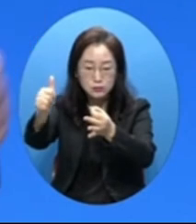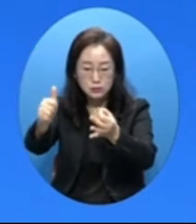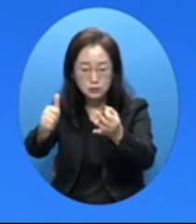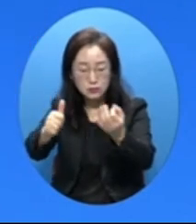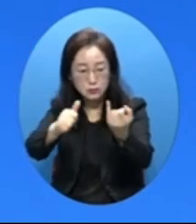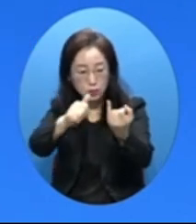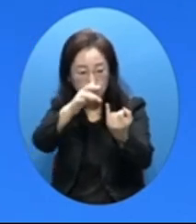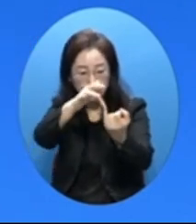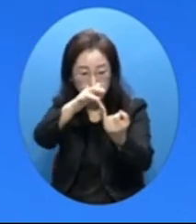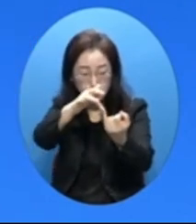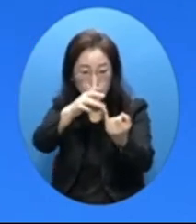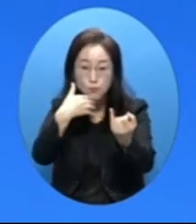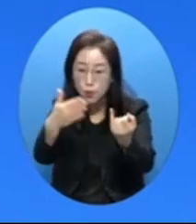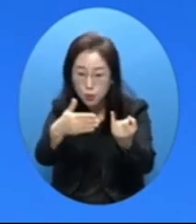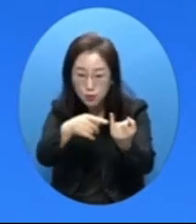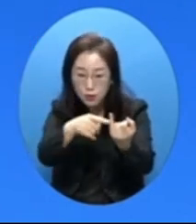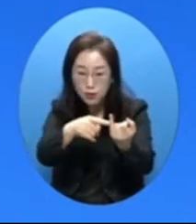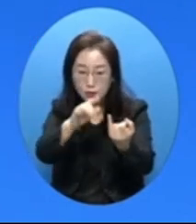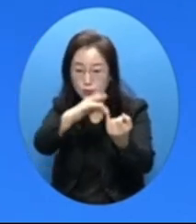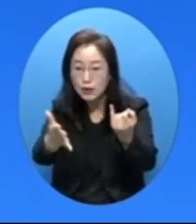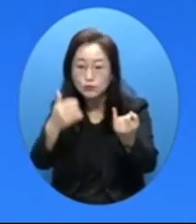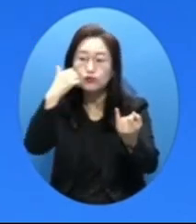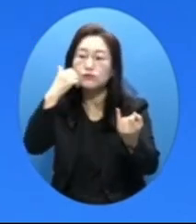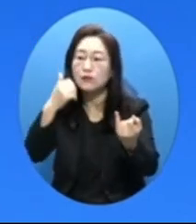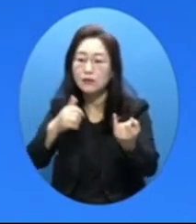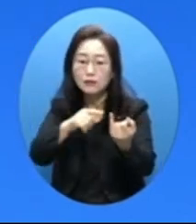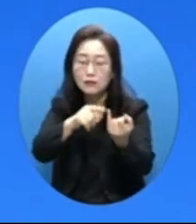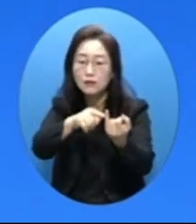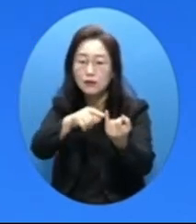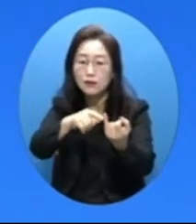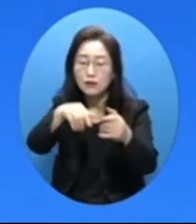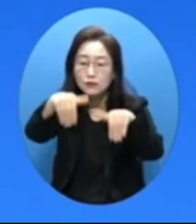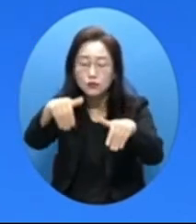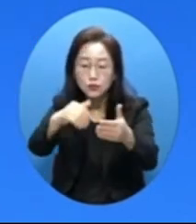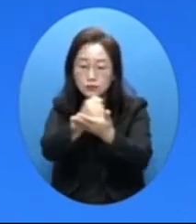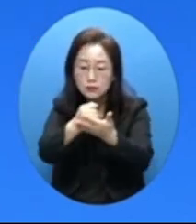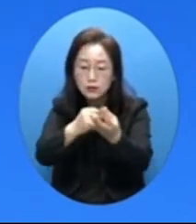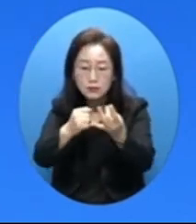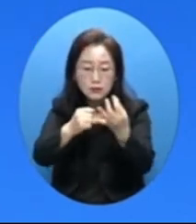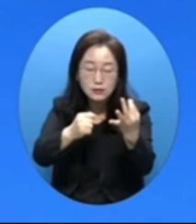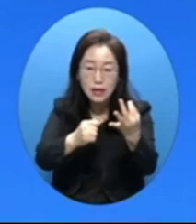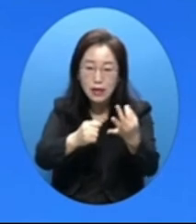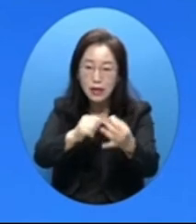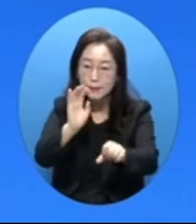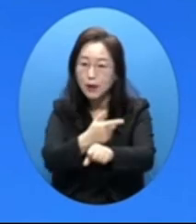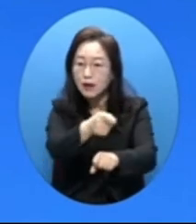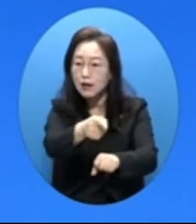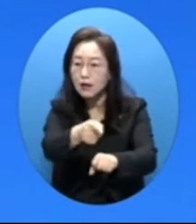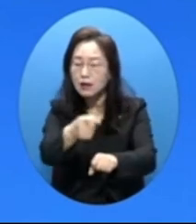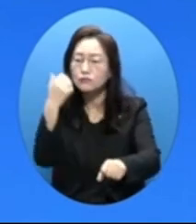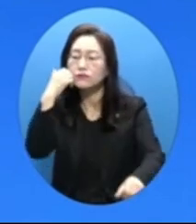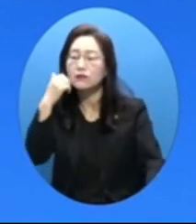도체 어떤 사람이 와서 우리이 여종을 점을 못 치게 한다든가 그래서